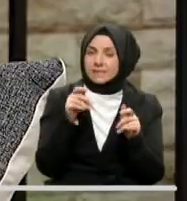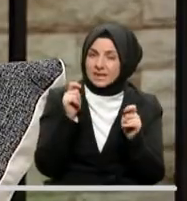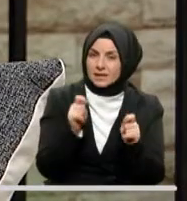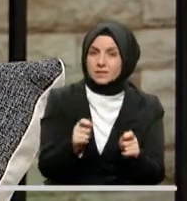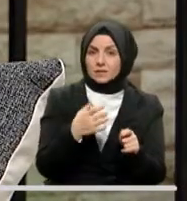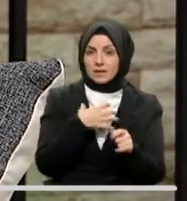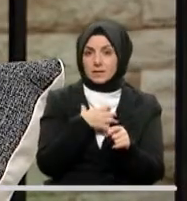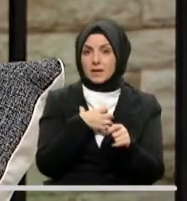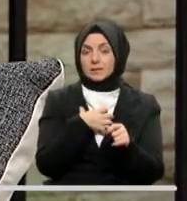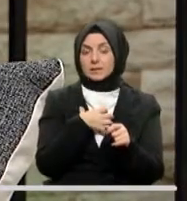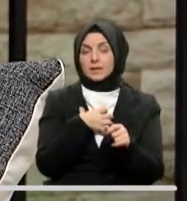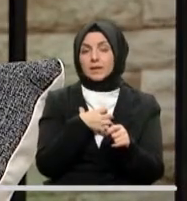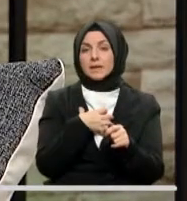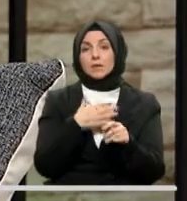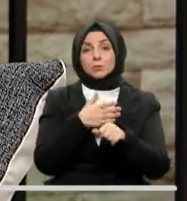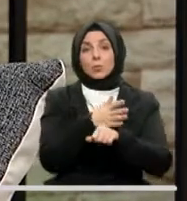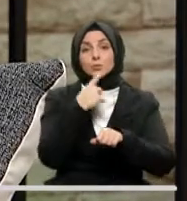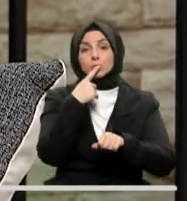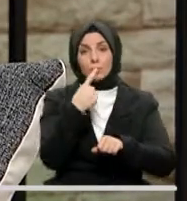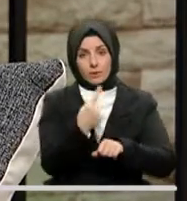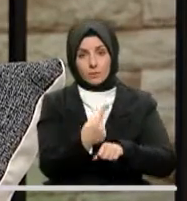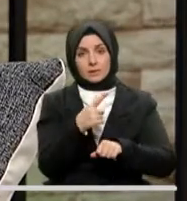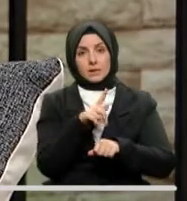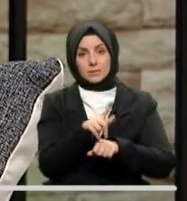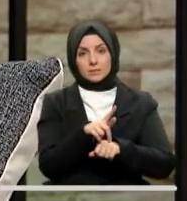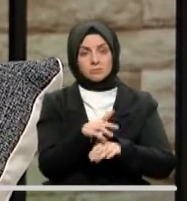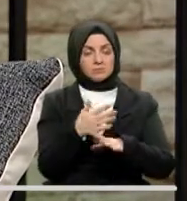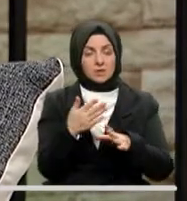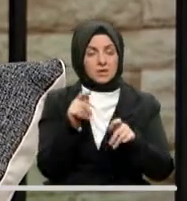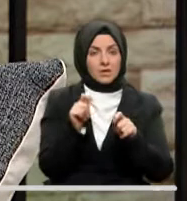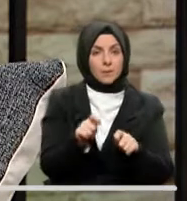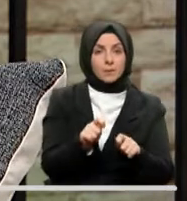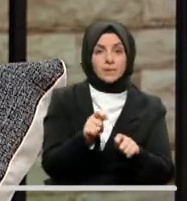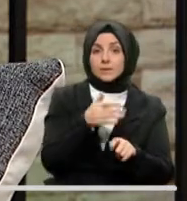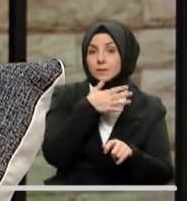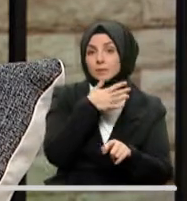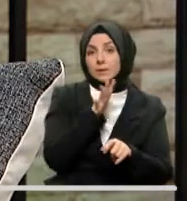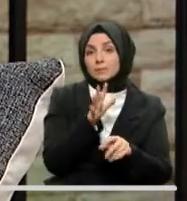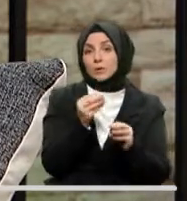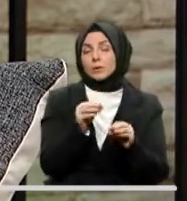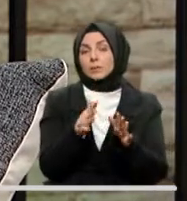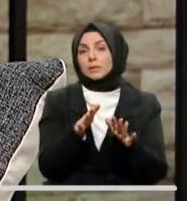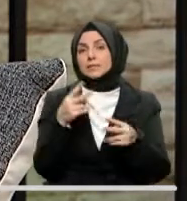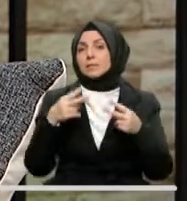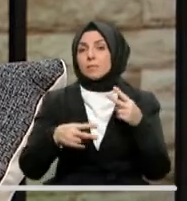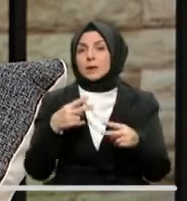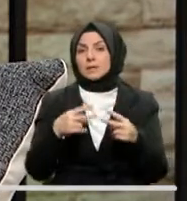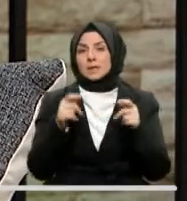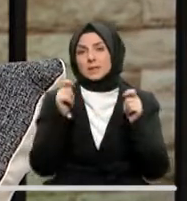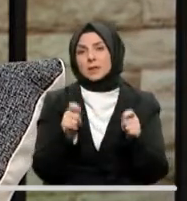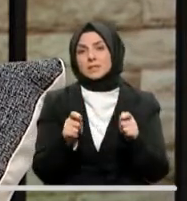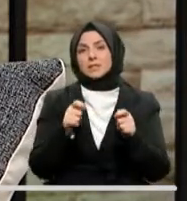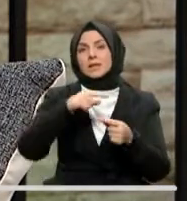dürüst olduğunuz önemli ya da Acaba ne yapıyorsunuz da fark etmiyorsunuz Bazen bu noktada o an Çevrenizde Gerçekten